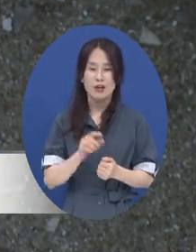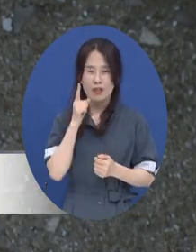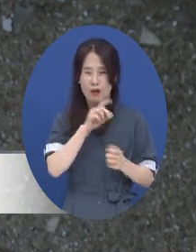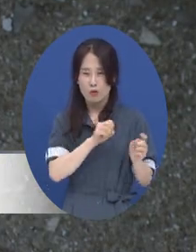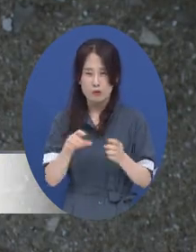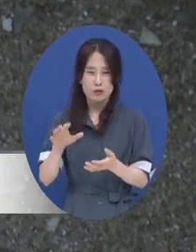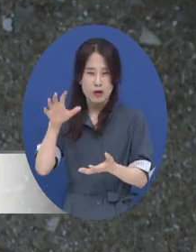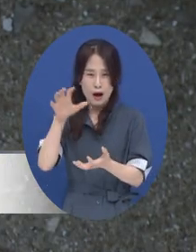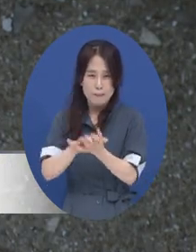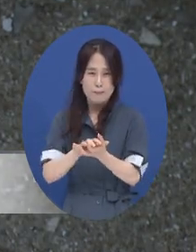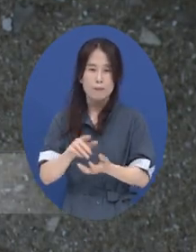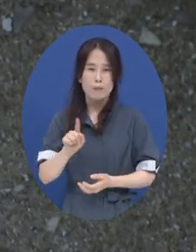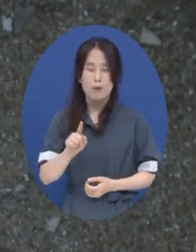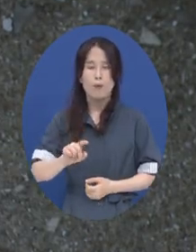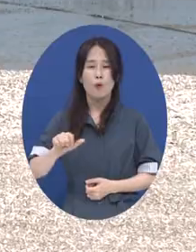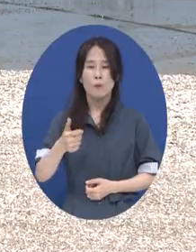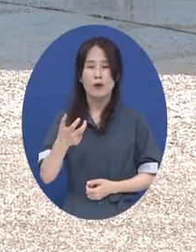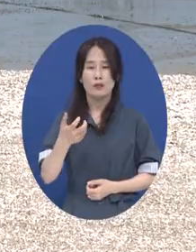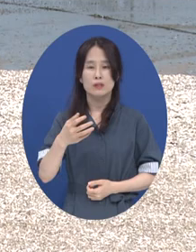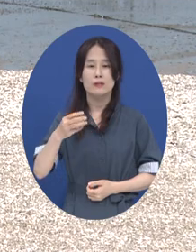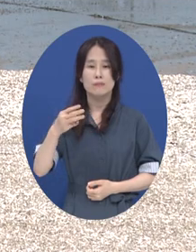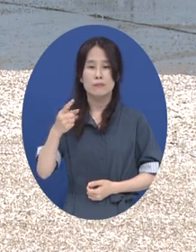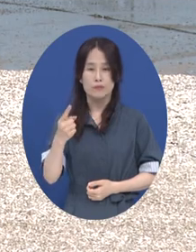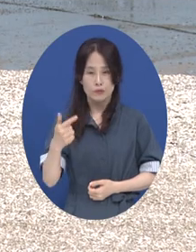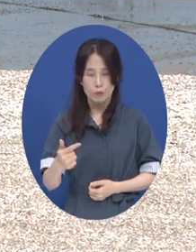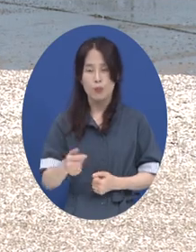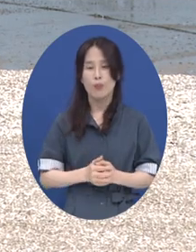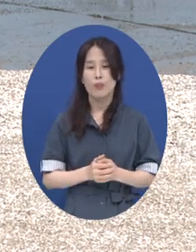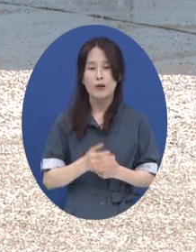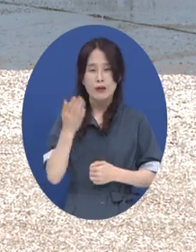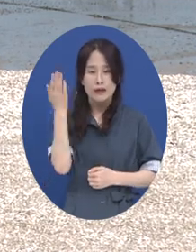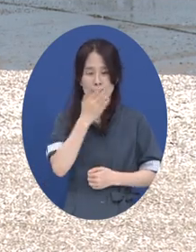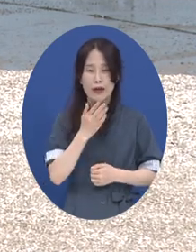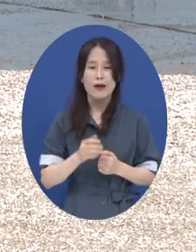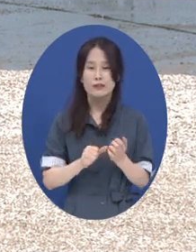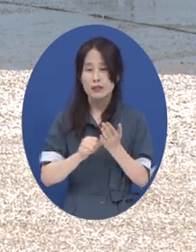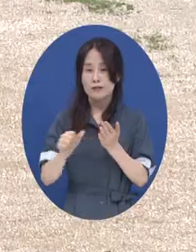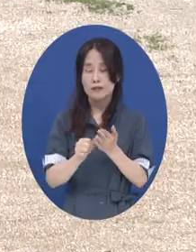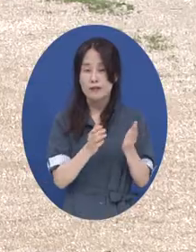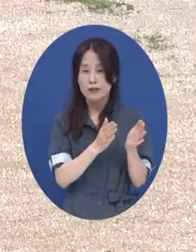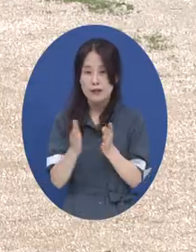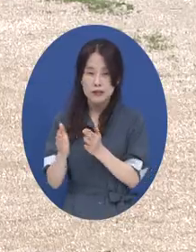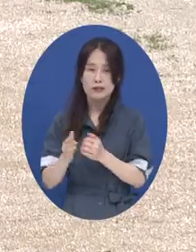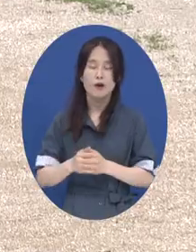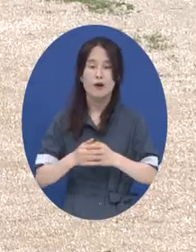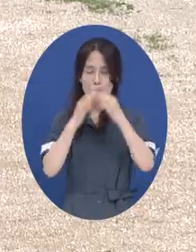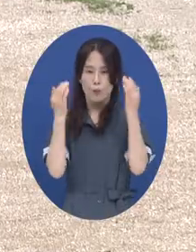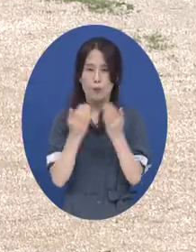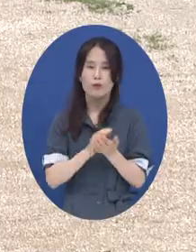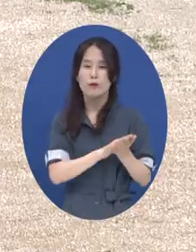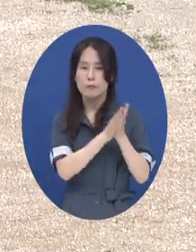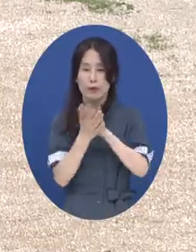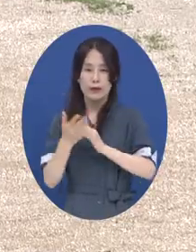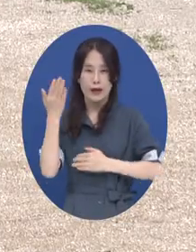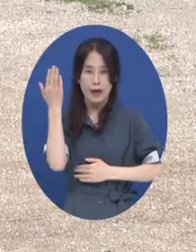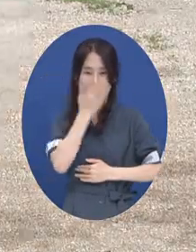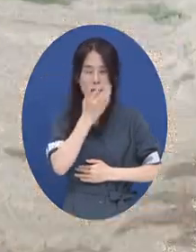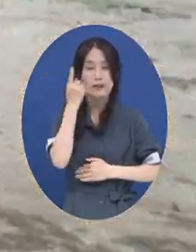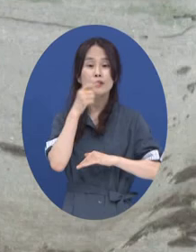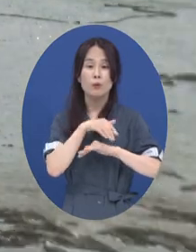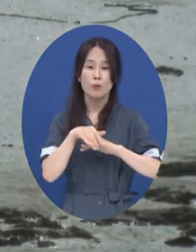해도 570톤에 이르고 단속과 정비 사업을 병행하면서 확 변화시키고